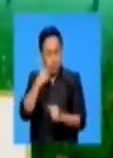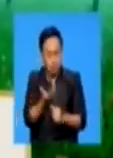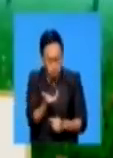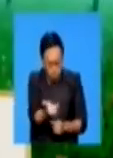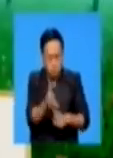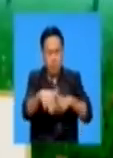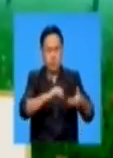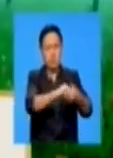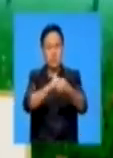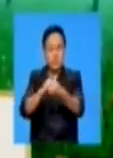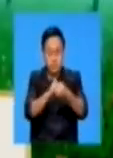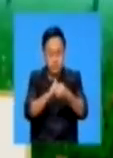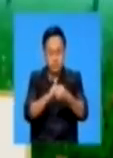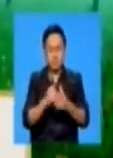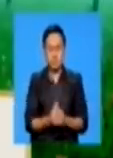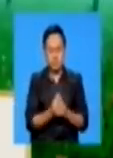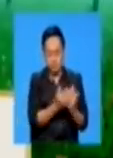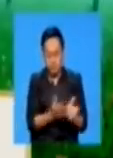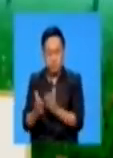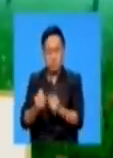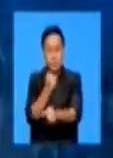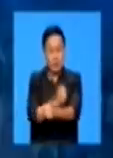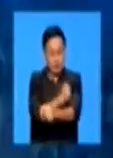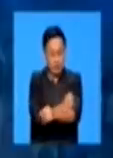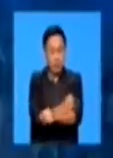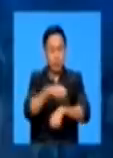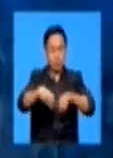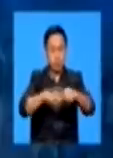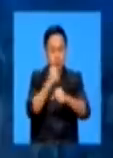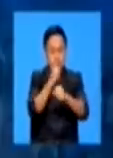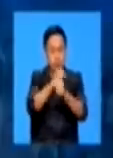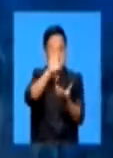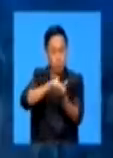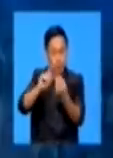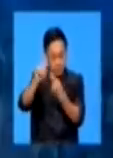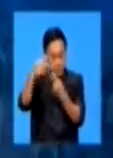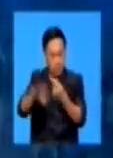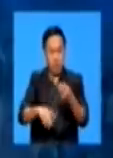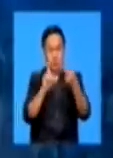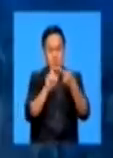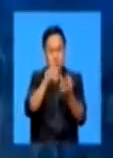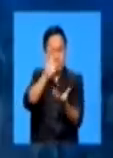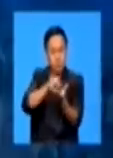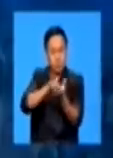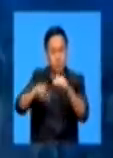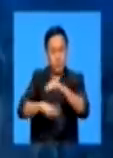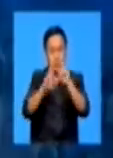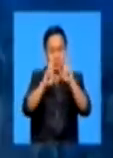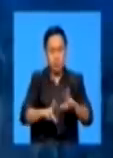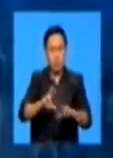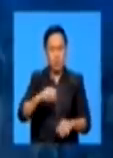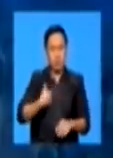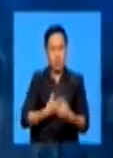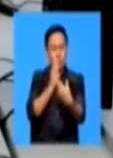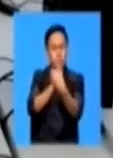แล้วกันในเรื่องของแรงงานก็ยังไม่จบนะครับก็มีการต้องจัดทำข้อมูลแรงงานพื้นฐานในระบบเช่น Smart Job Center เพื่อให้ผู้ประกอบ